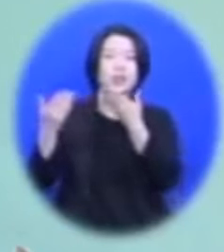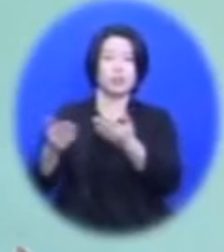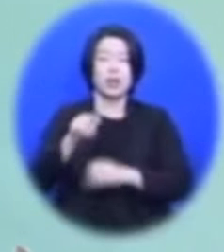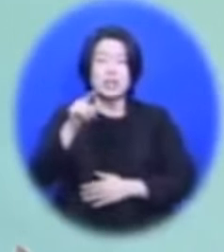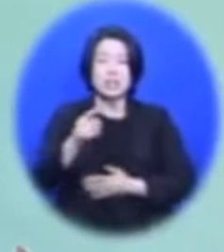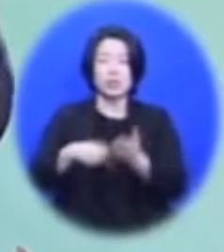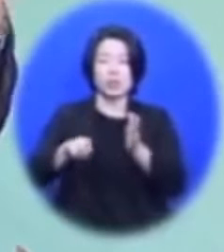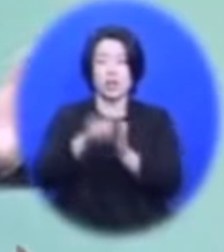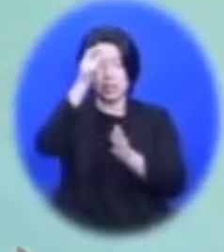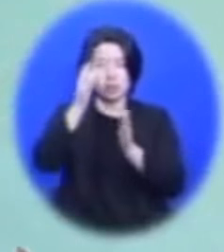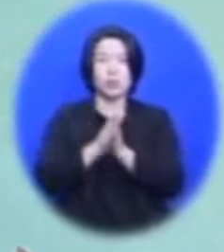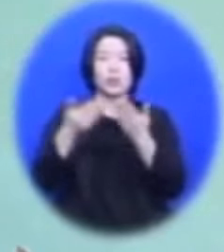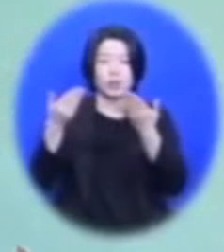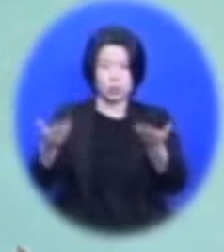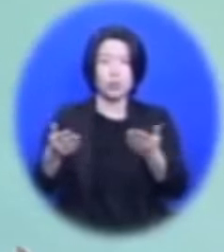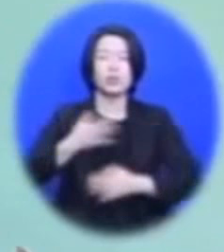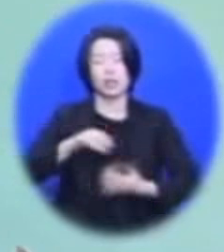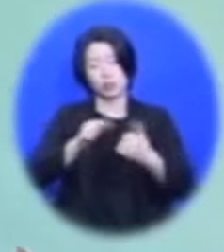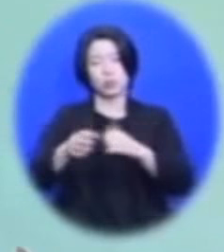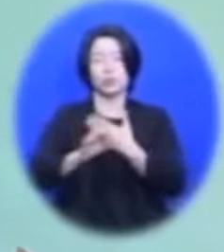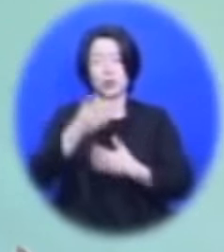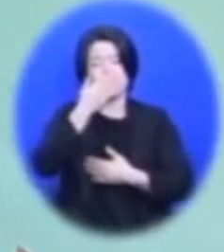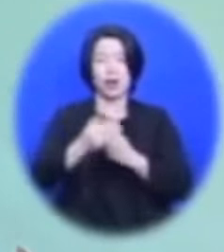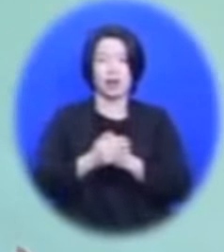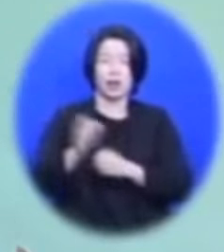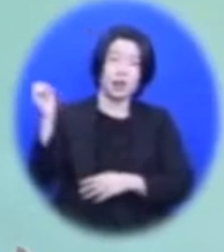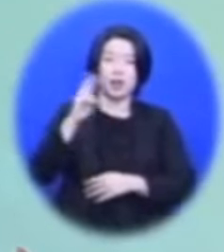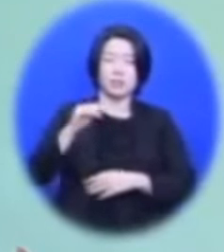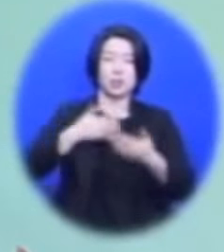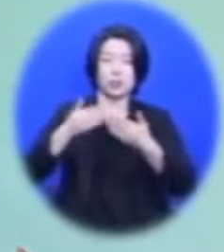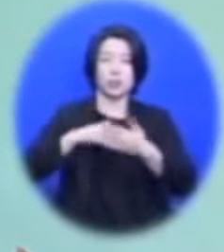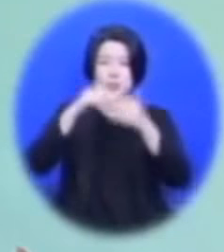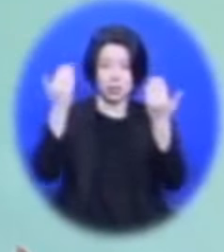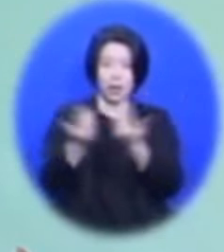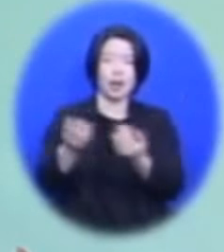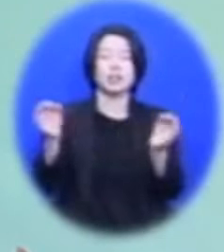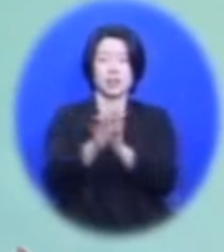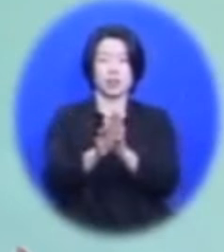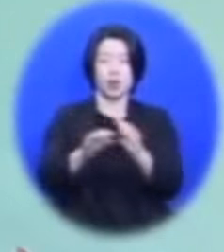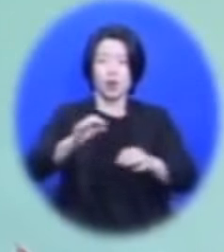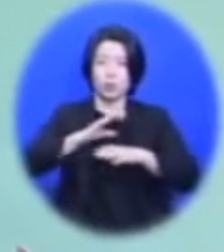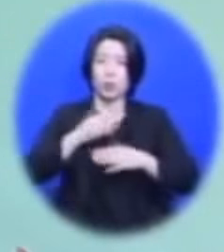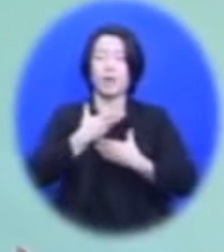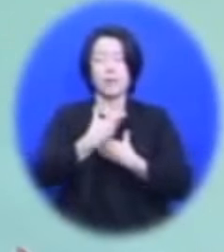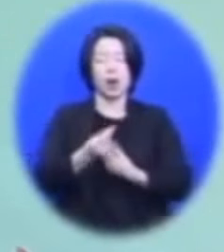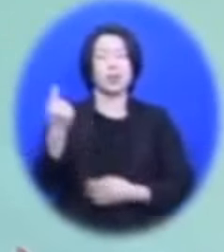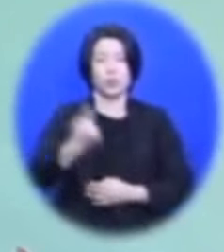위하여 기도하고 나도 죽으면 되는 거구나. 갑자기 마음에 두려움이 다 사라지고 놀라운 평안이 오는